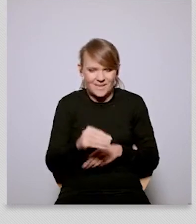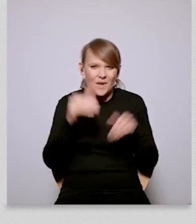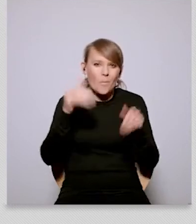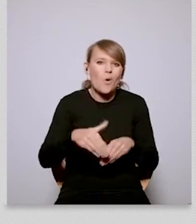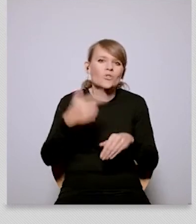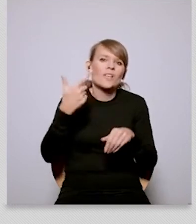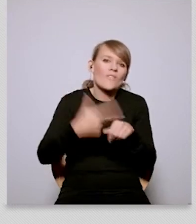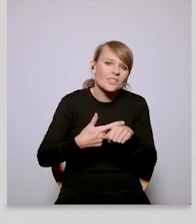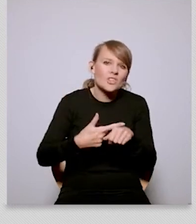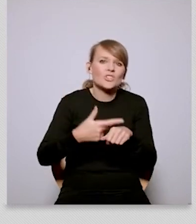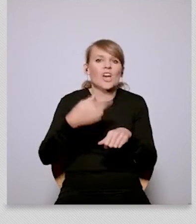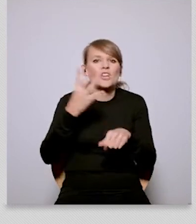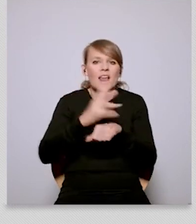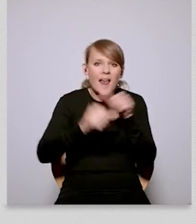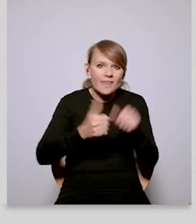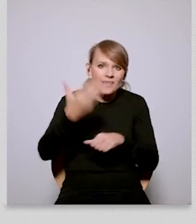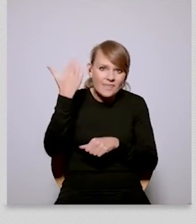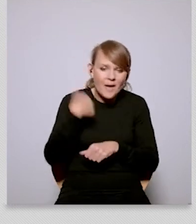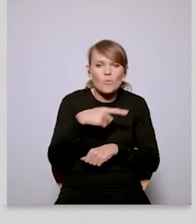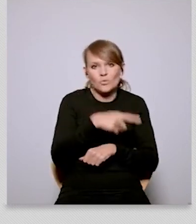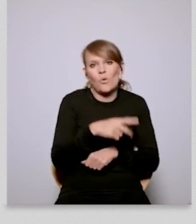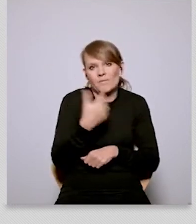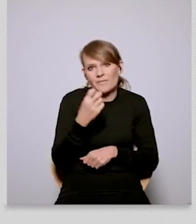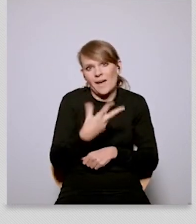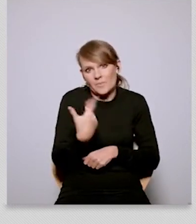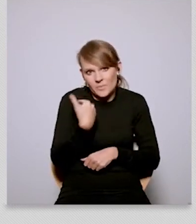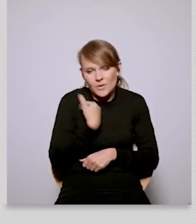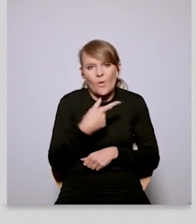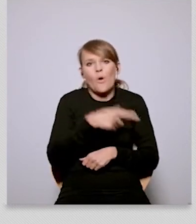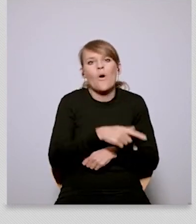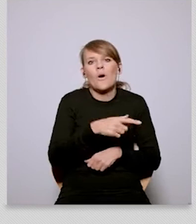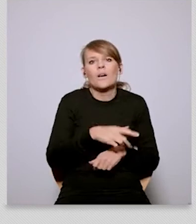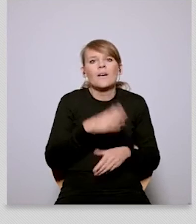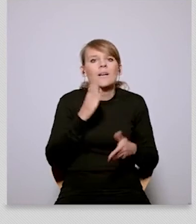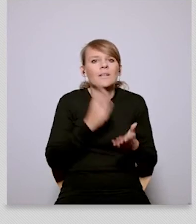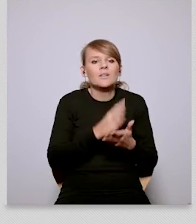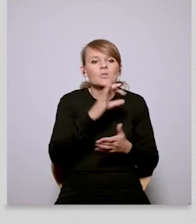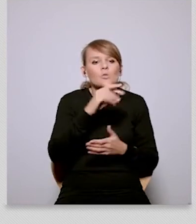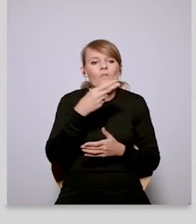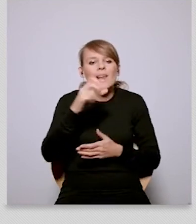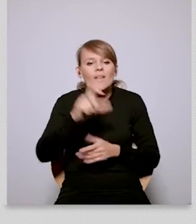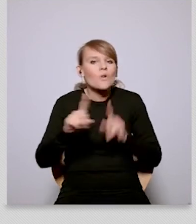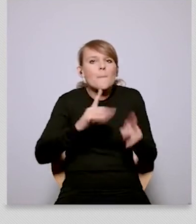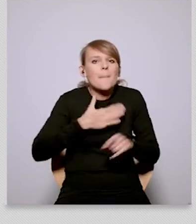20 jeszcze lat temu że suwerenność energetyczna opierała się wyłącznie na surowcach w dostępie do własnych zasobów